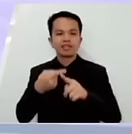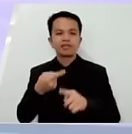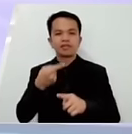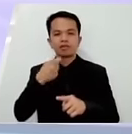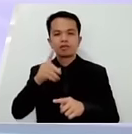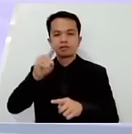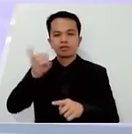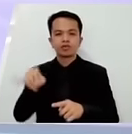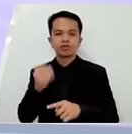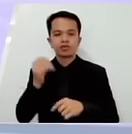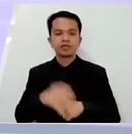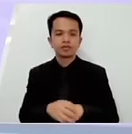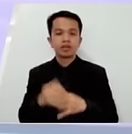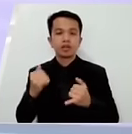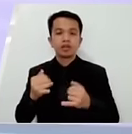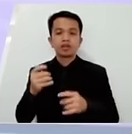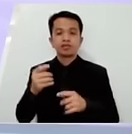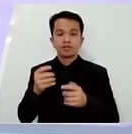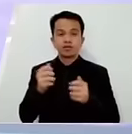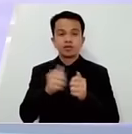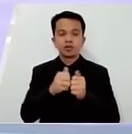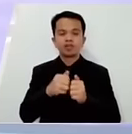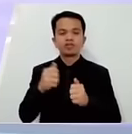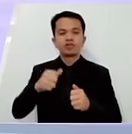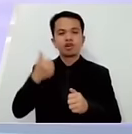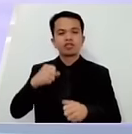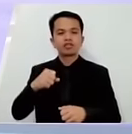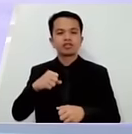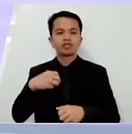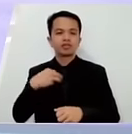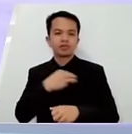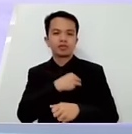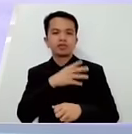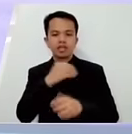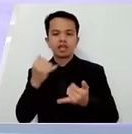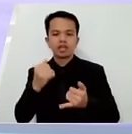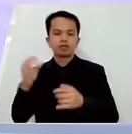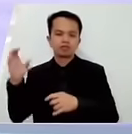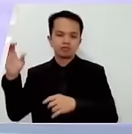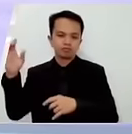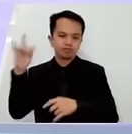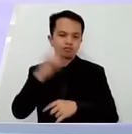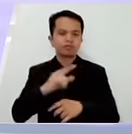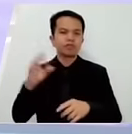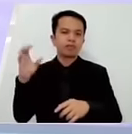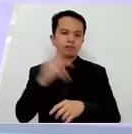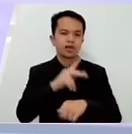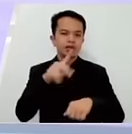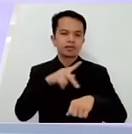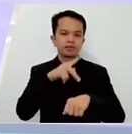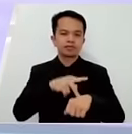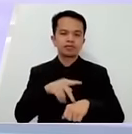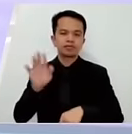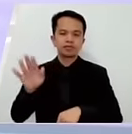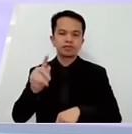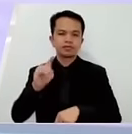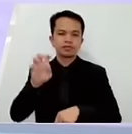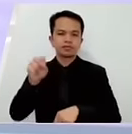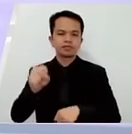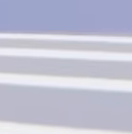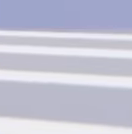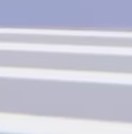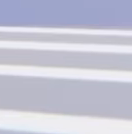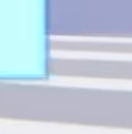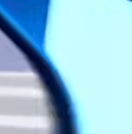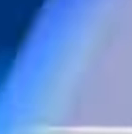hepe ng NBI at kanyang mga tauhan habang hinihintay ang pagbabalik bansa ng dating mambabatas. Saksi, si John Consulta.